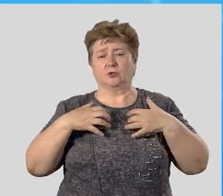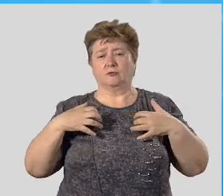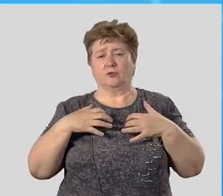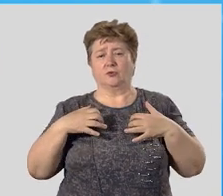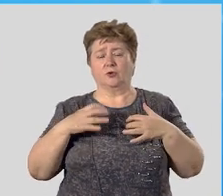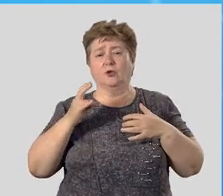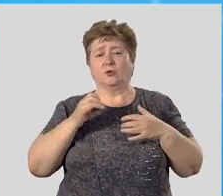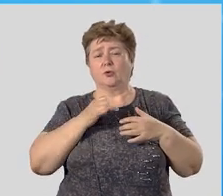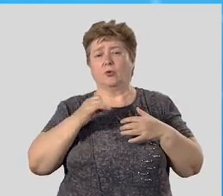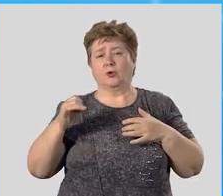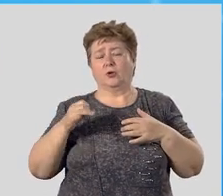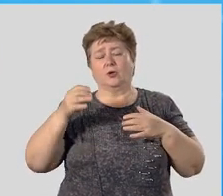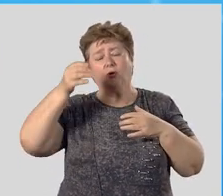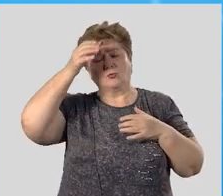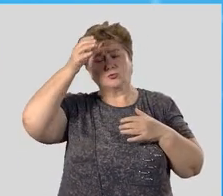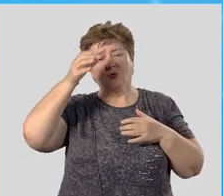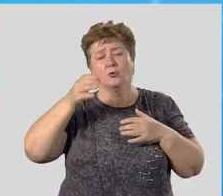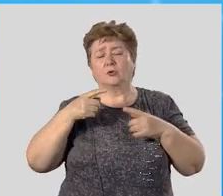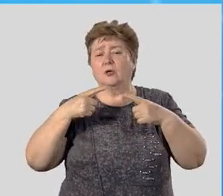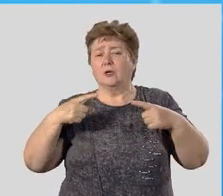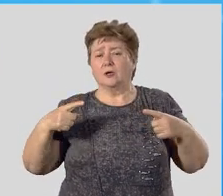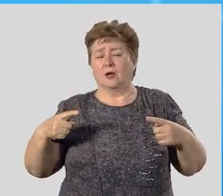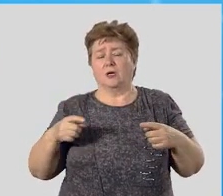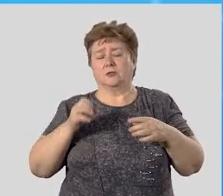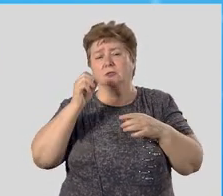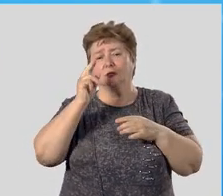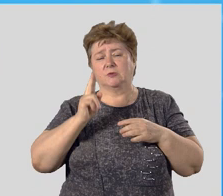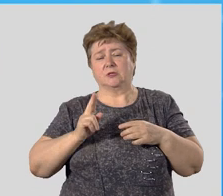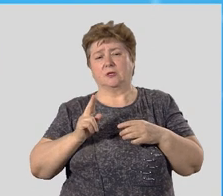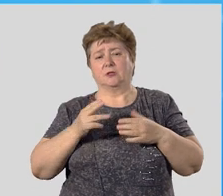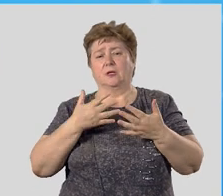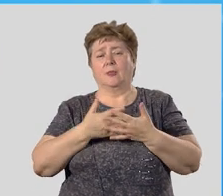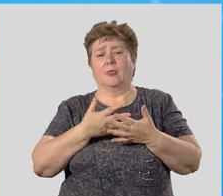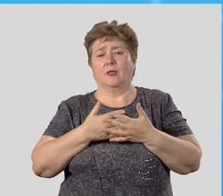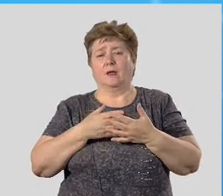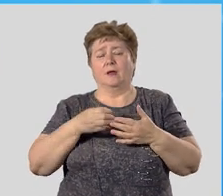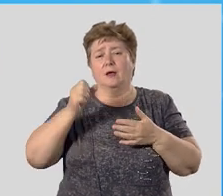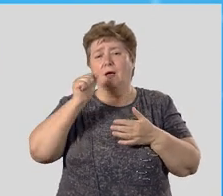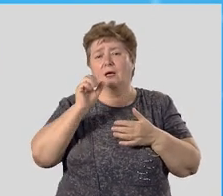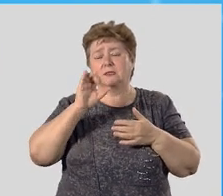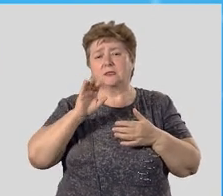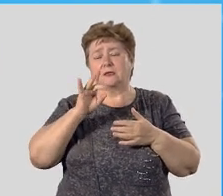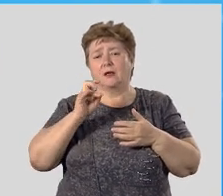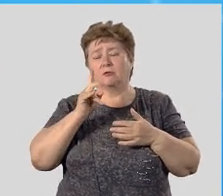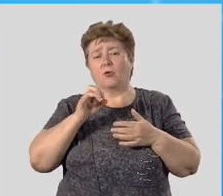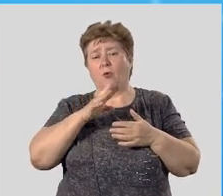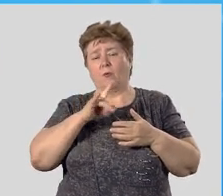животных, но и ученые самых разных специальностей, например, астрономы.